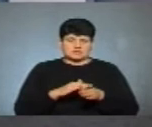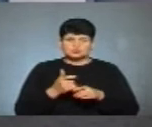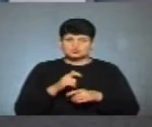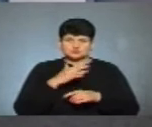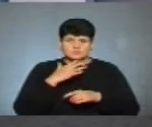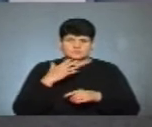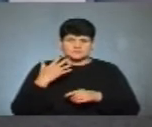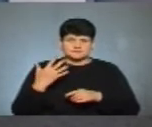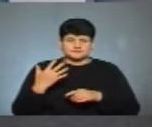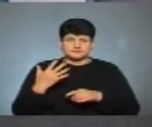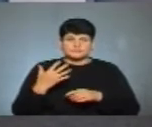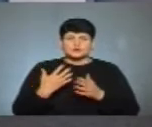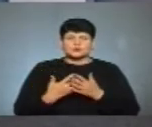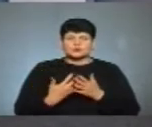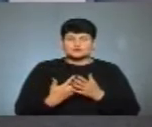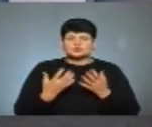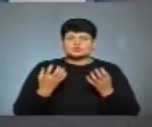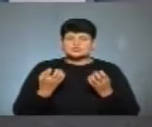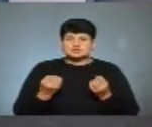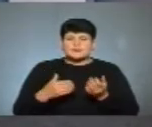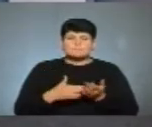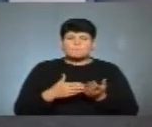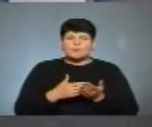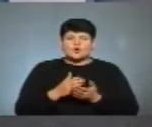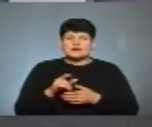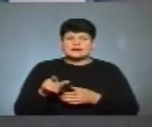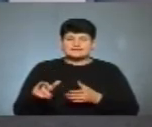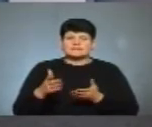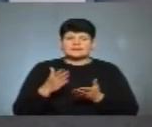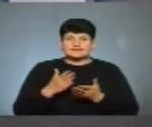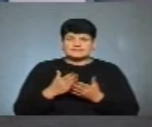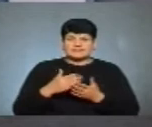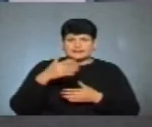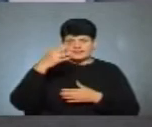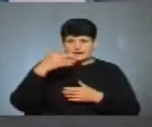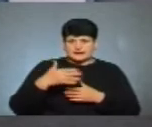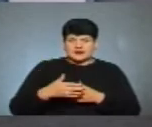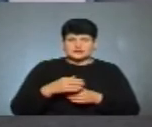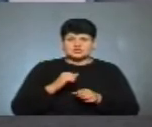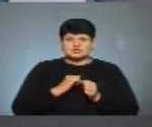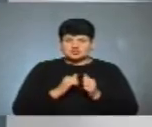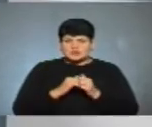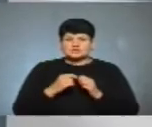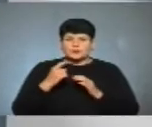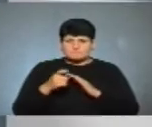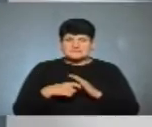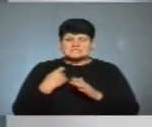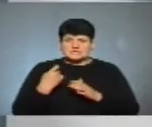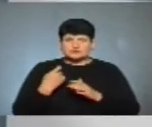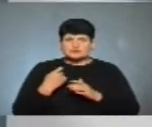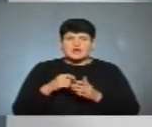багато. Тобто ще політиків, які є на екрані часто, вони впізнають. А